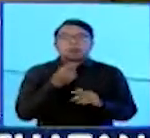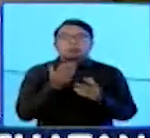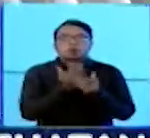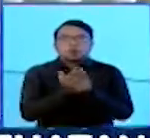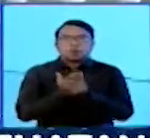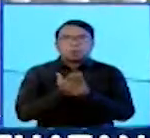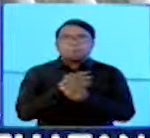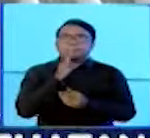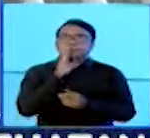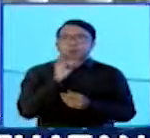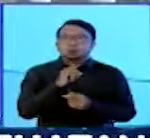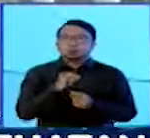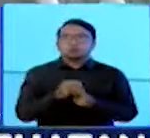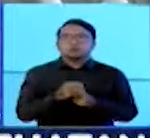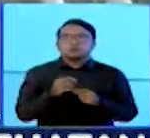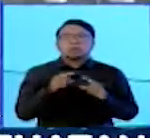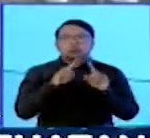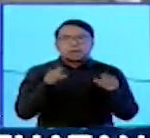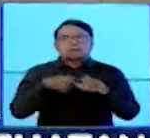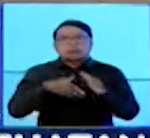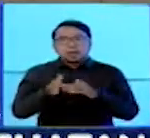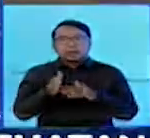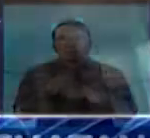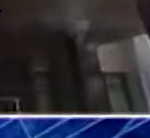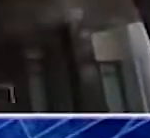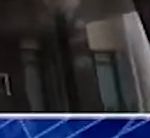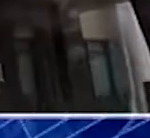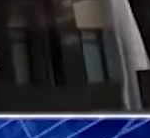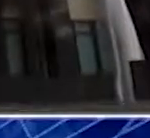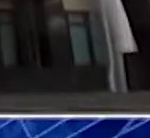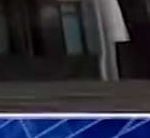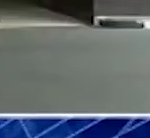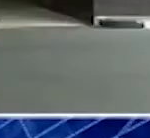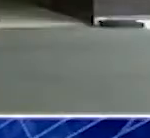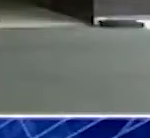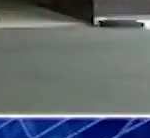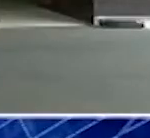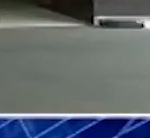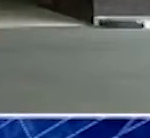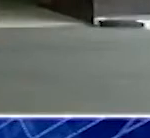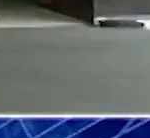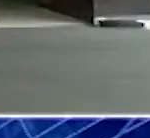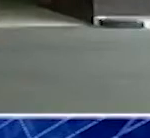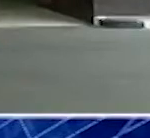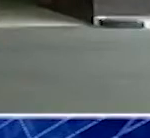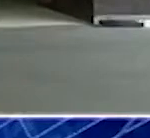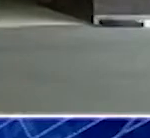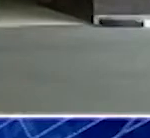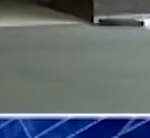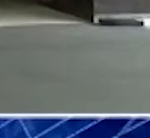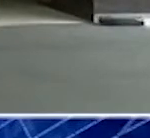surat jalan dan juga surat keterangan bebas covert naintin yang sebelumnya digunakan untuk bepergian ke Pontianak pada